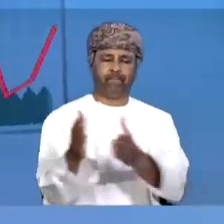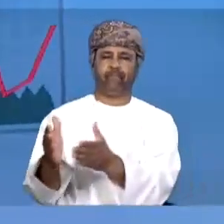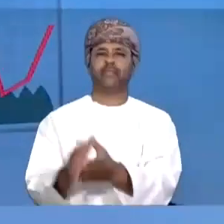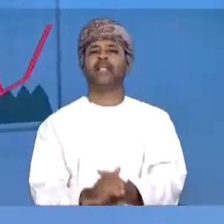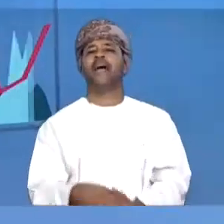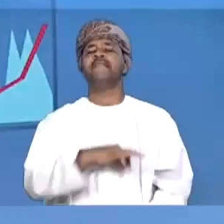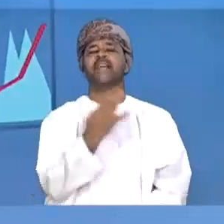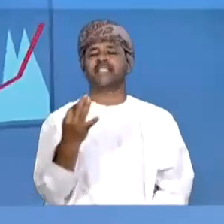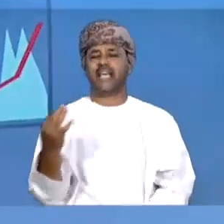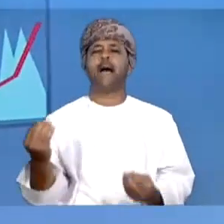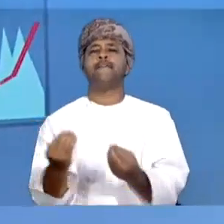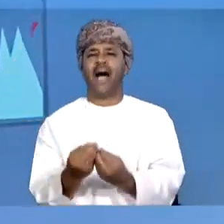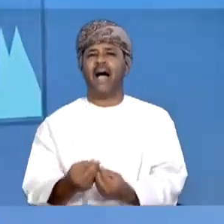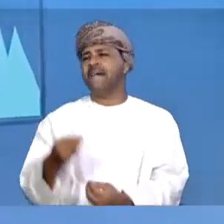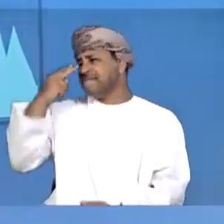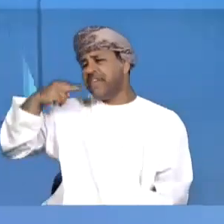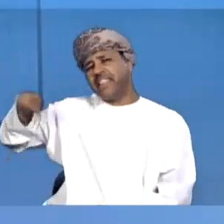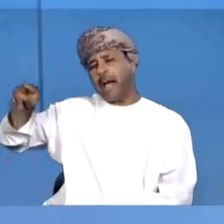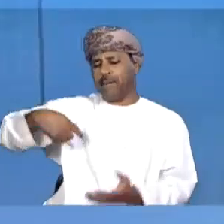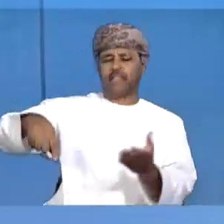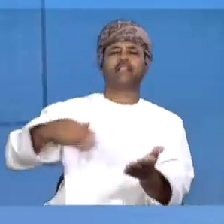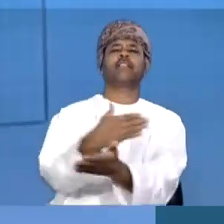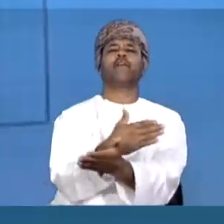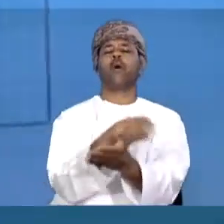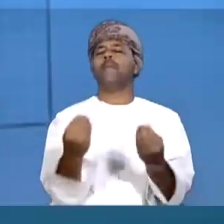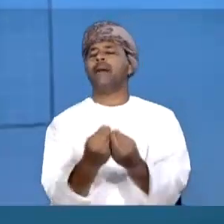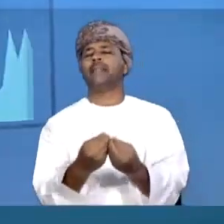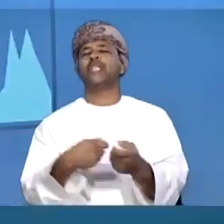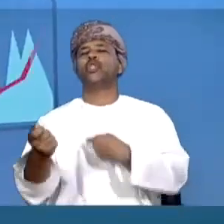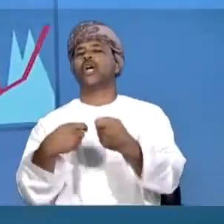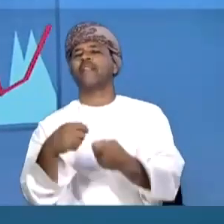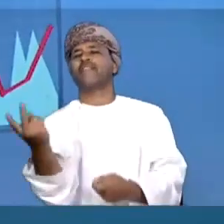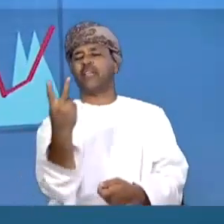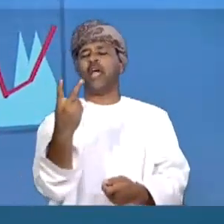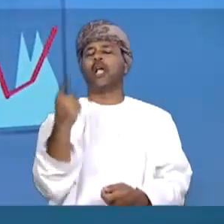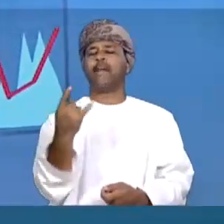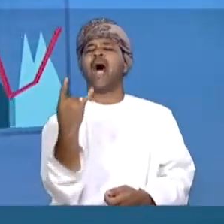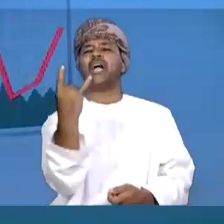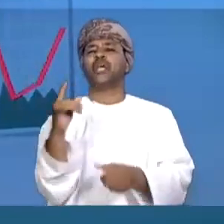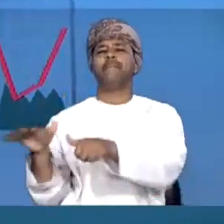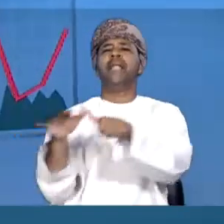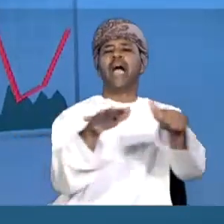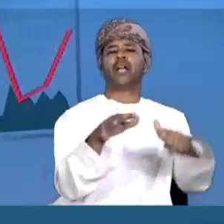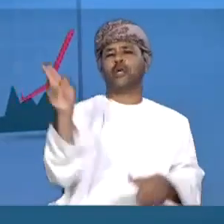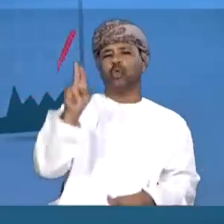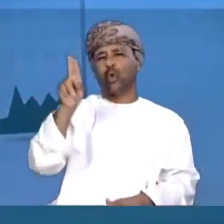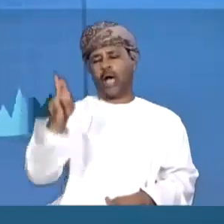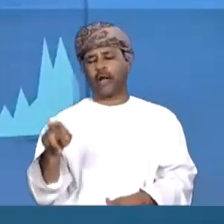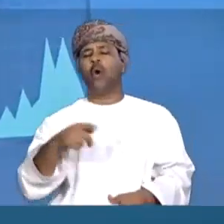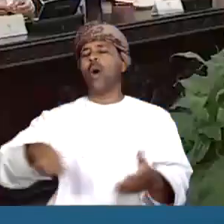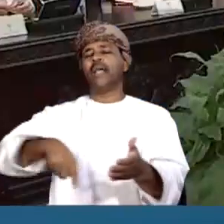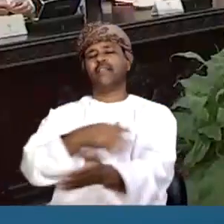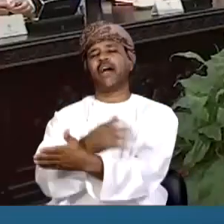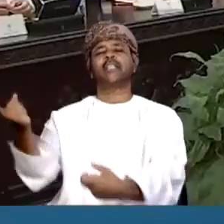وقعت فرنسا وفيتنام على اتفاقيتين تجاريتين بقيمة تزيد على 10 مليارات دولار، بالإضافة إلى